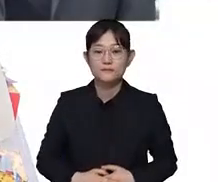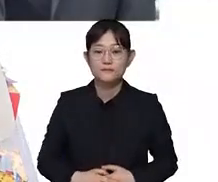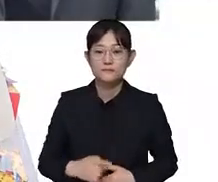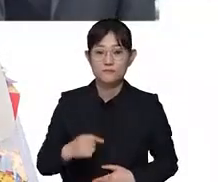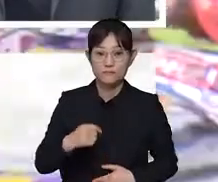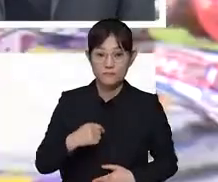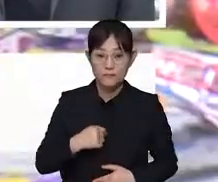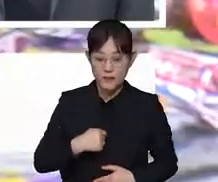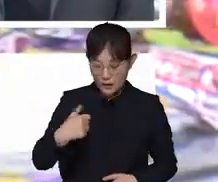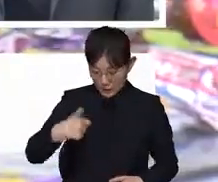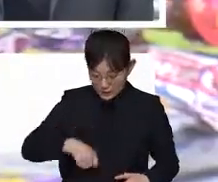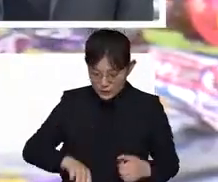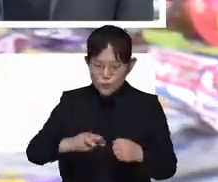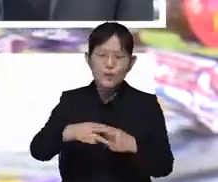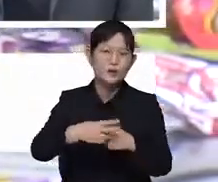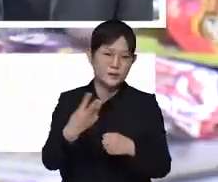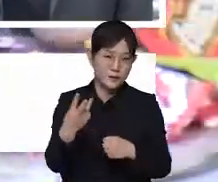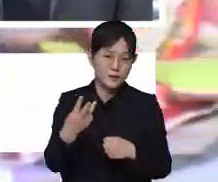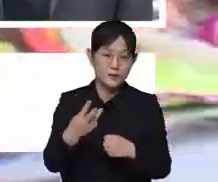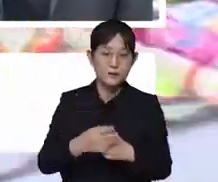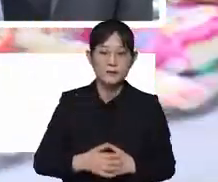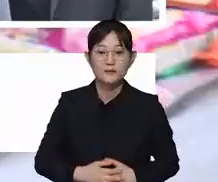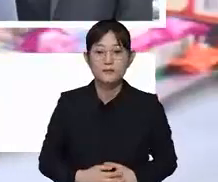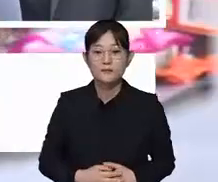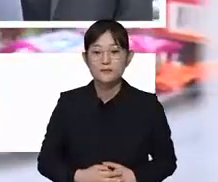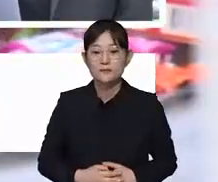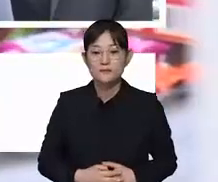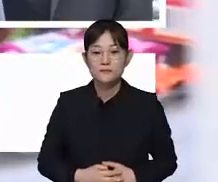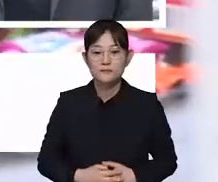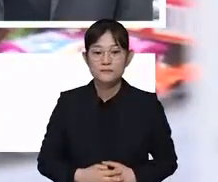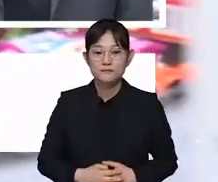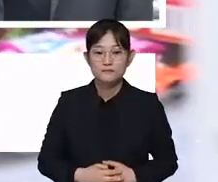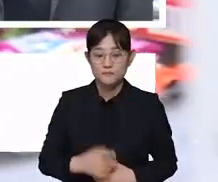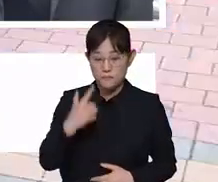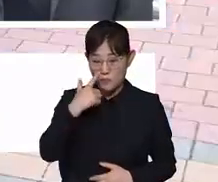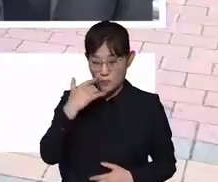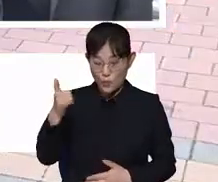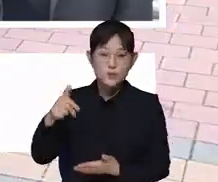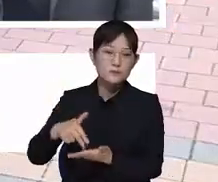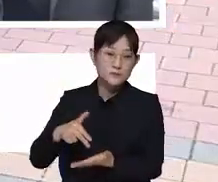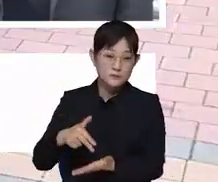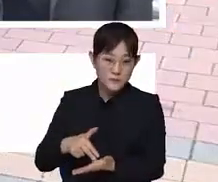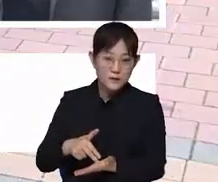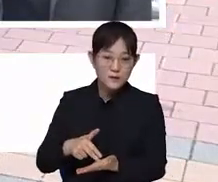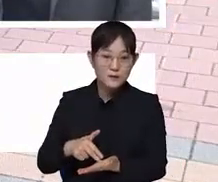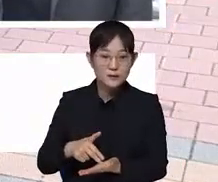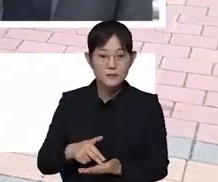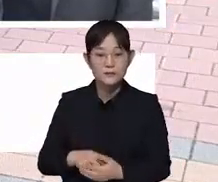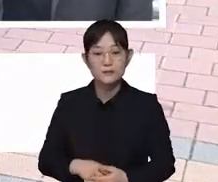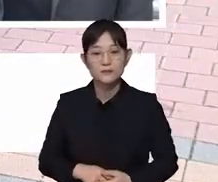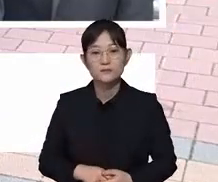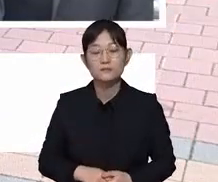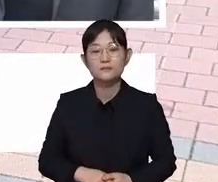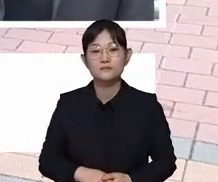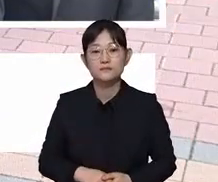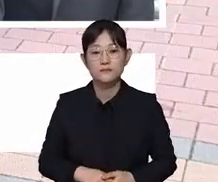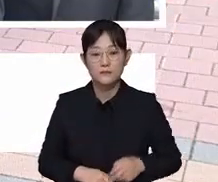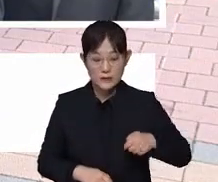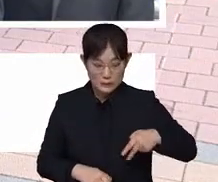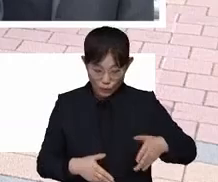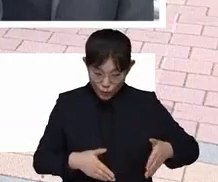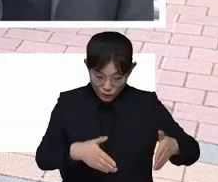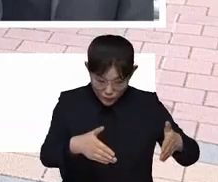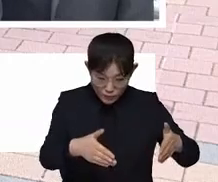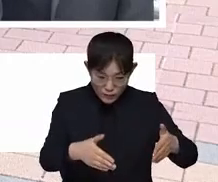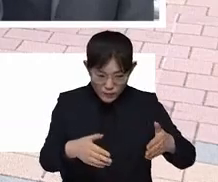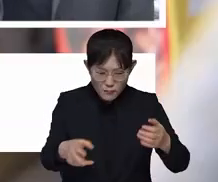초등학교 3학년 남학생이 있는데 이제 학부모 부모로서 이제 너무 생각했을 때 이제 참담하고